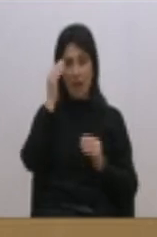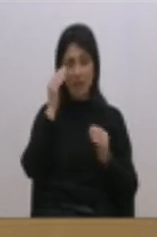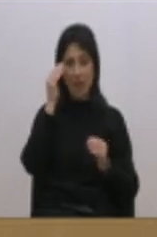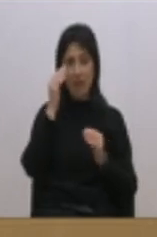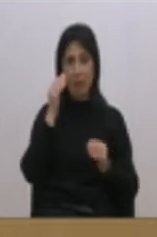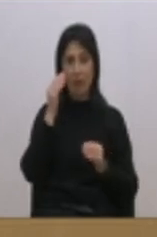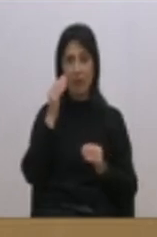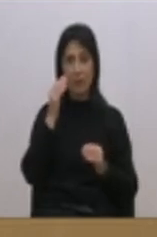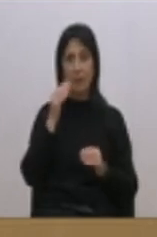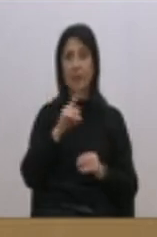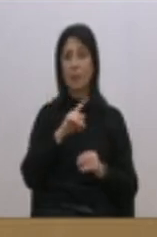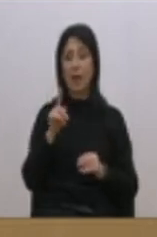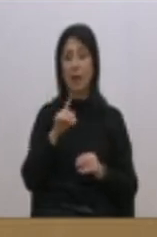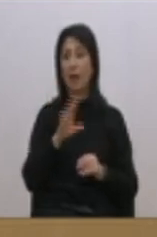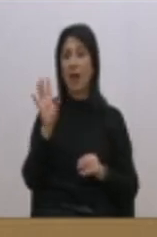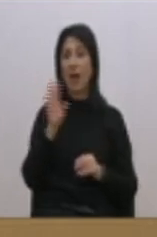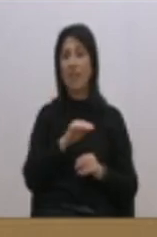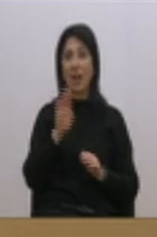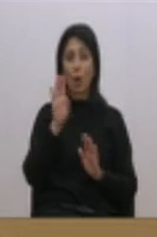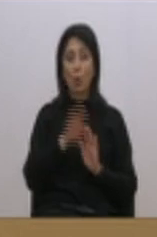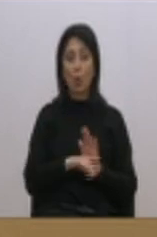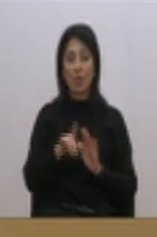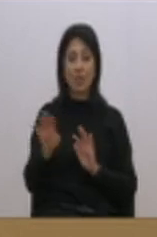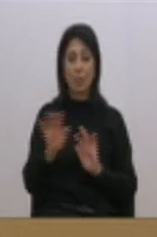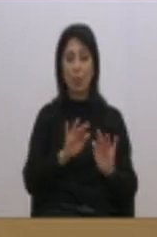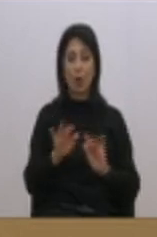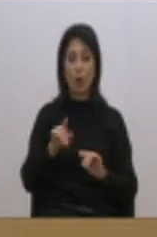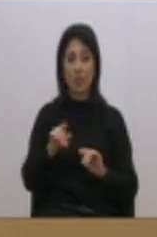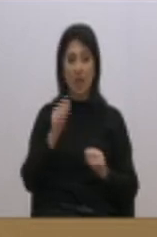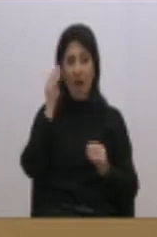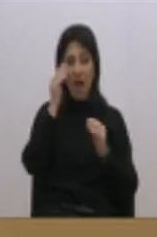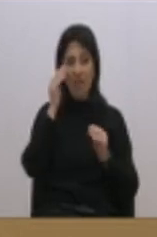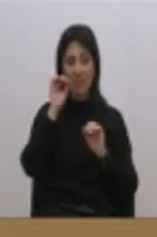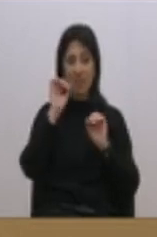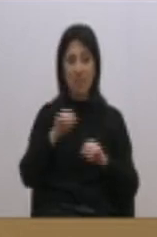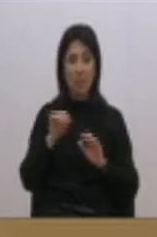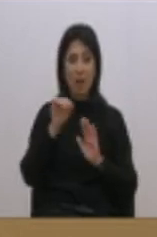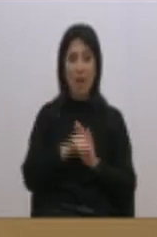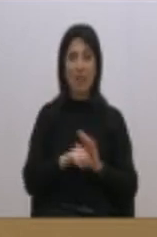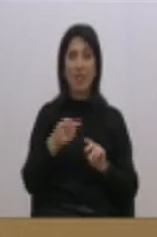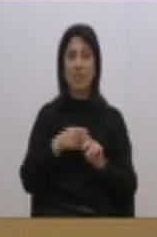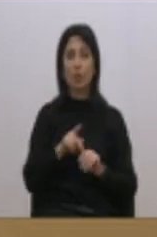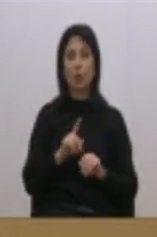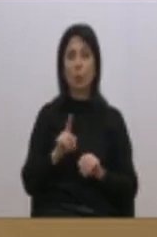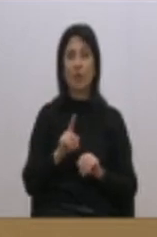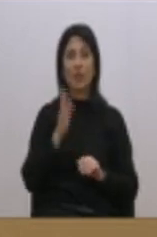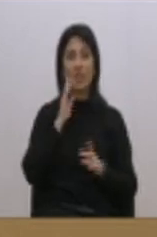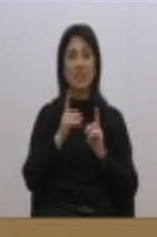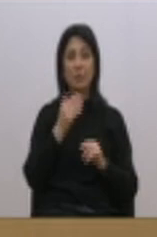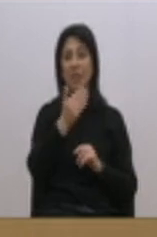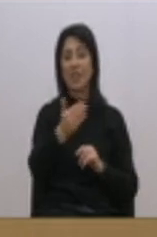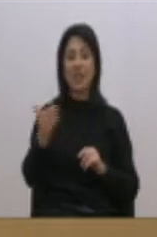dasaazrebeli. Magram qolaze uaresi mtelam protsesshi romens amis gaazrebis sashualebas klaus aris is rom sinamdvileshi